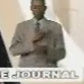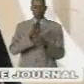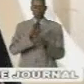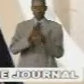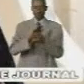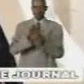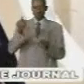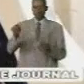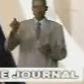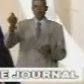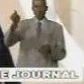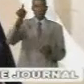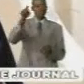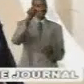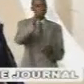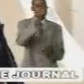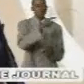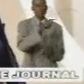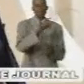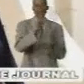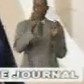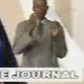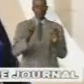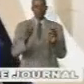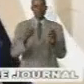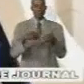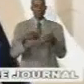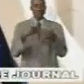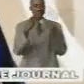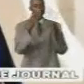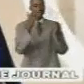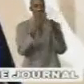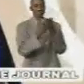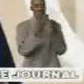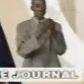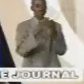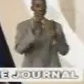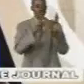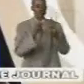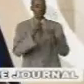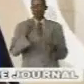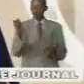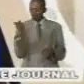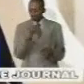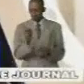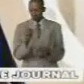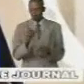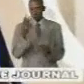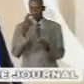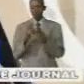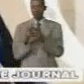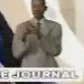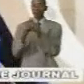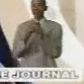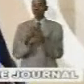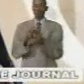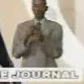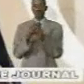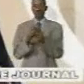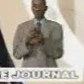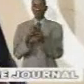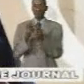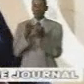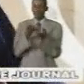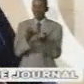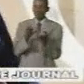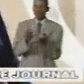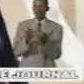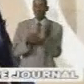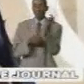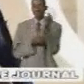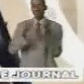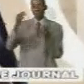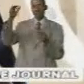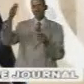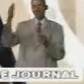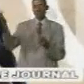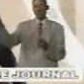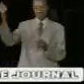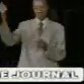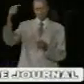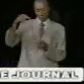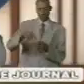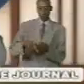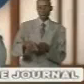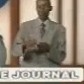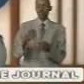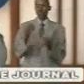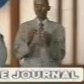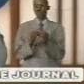d'hébergement, les sites de travail, des loisirs, et pour rendre aussi la fluidité dans la